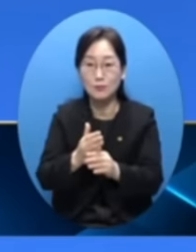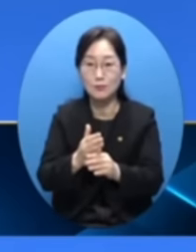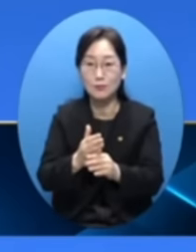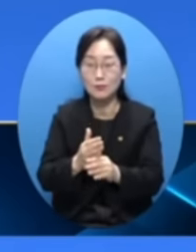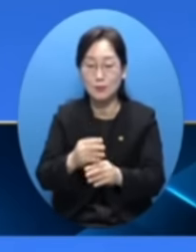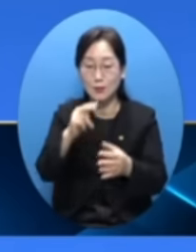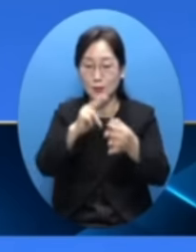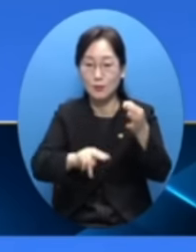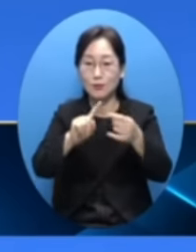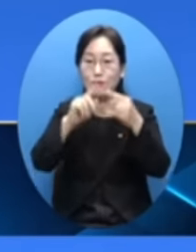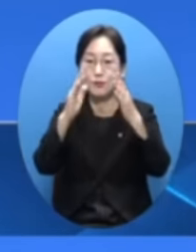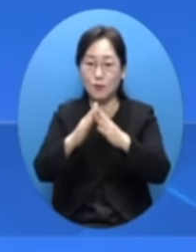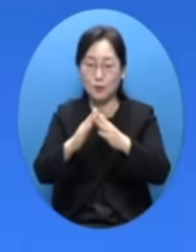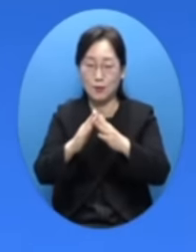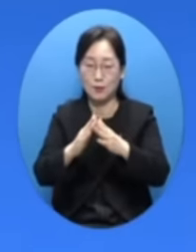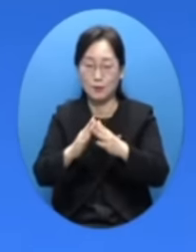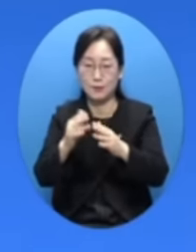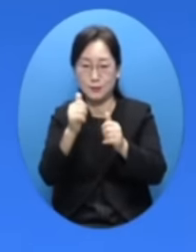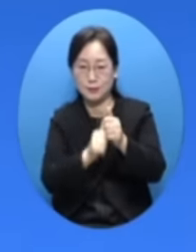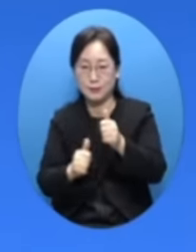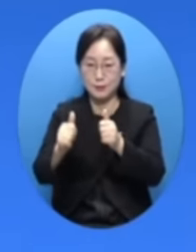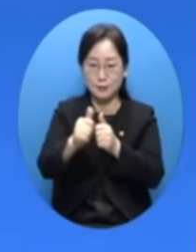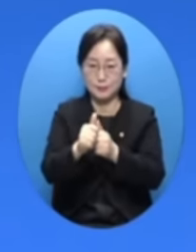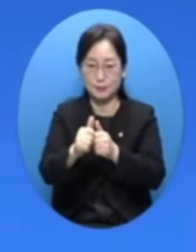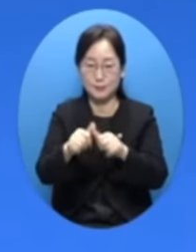우리 어두워서 먹기가 중심에 있어서